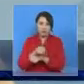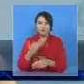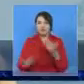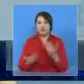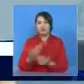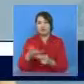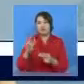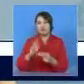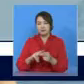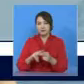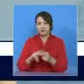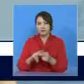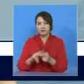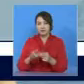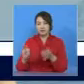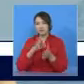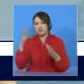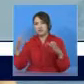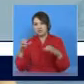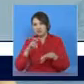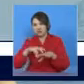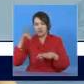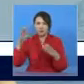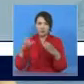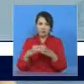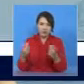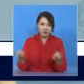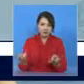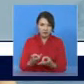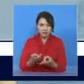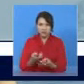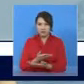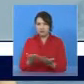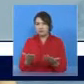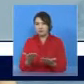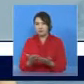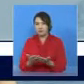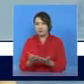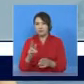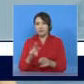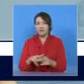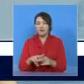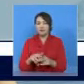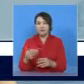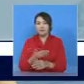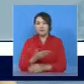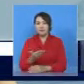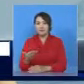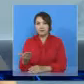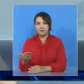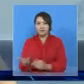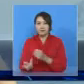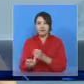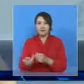де бұл жедел медициналық көмекті қажет ететін болса сіздің жағдайыңызда, бұнда сіз